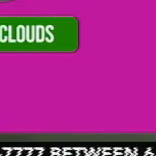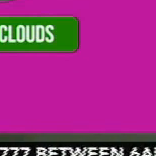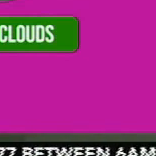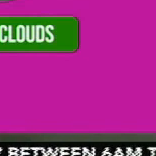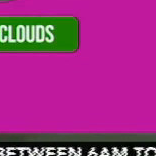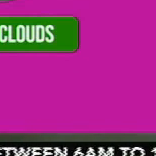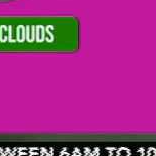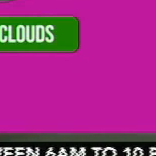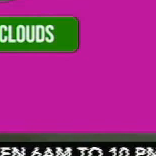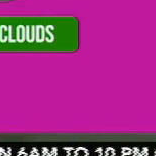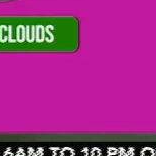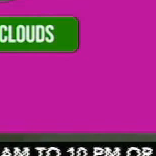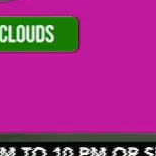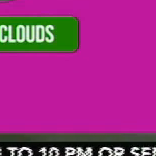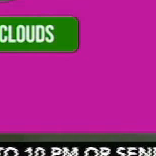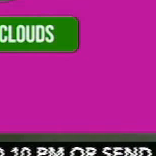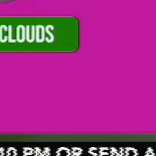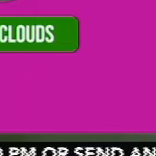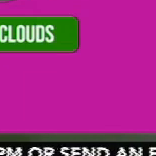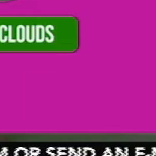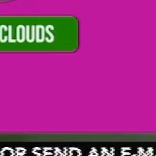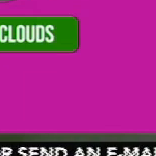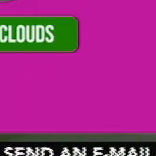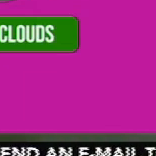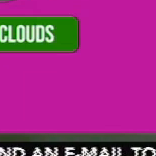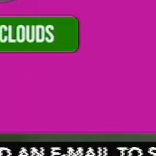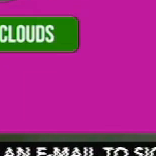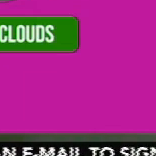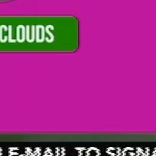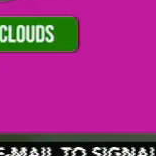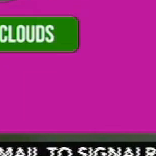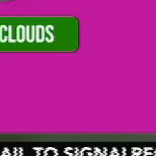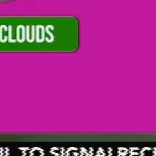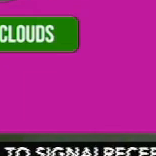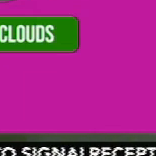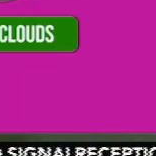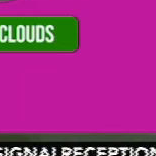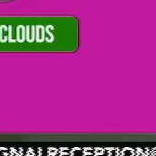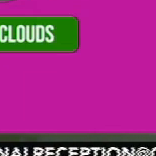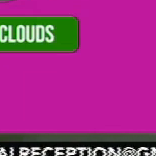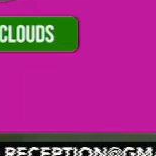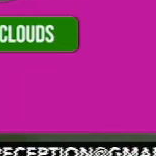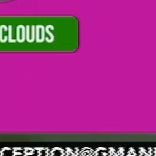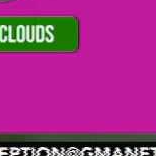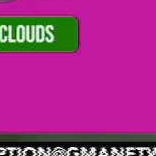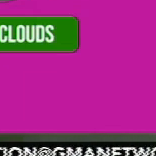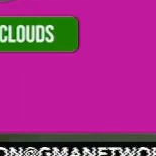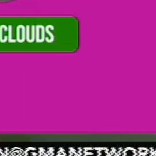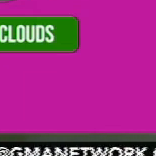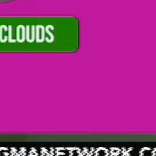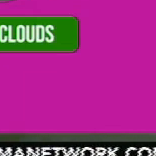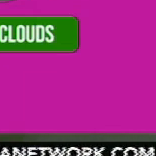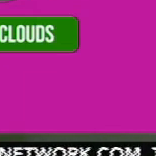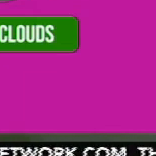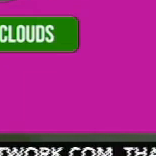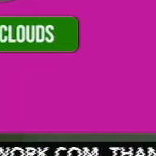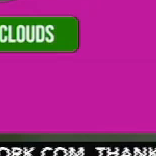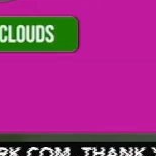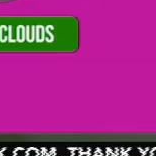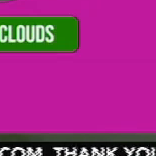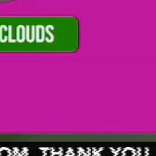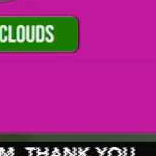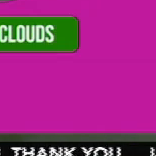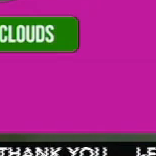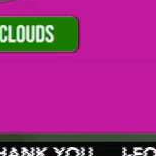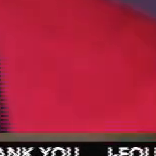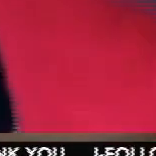ito ay may Latin term sa kanilang pangalan. Sa pamamagitan nito, mas madali nating masusuri kung alin ang